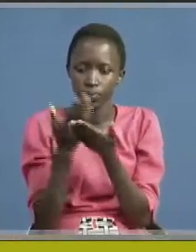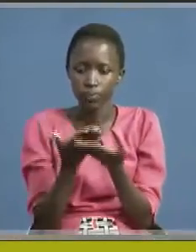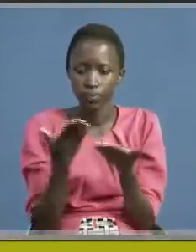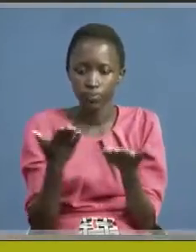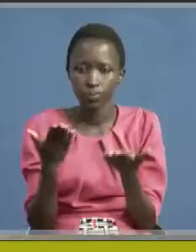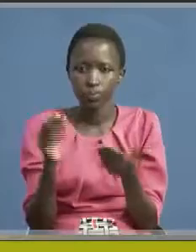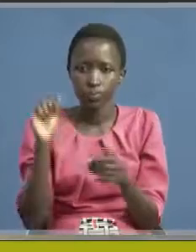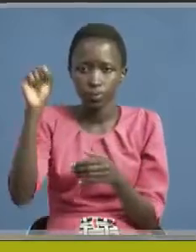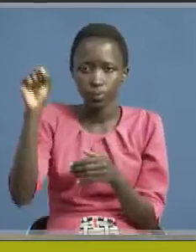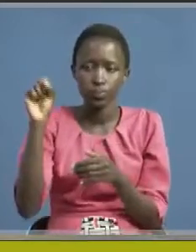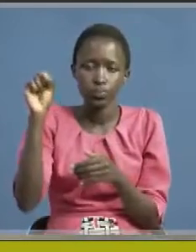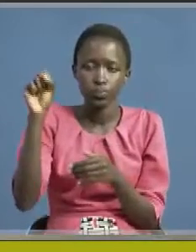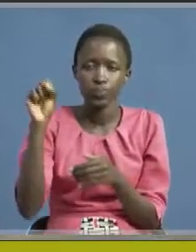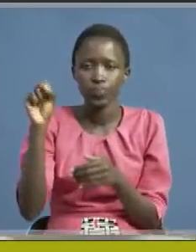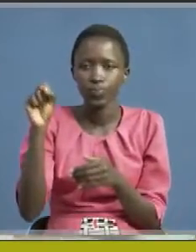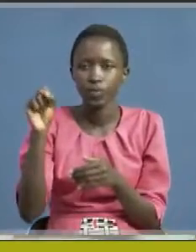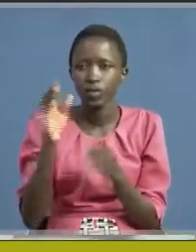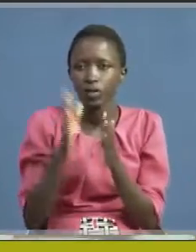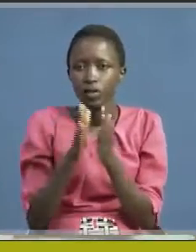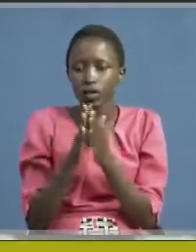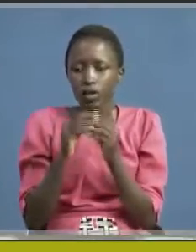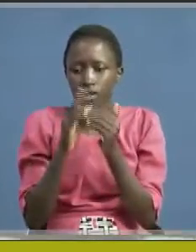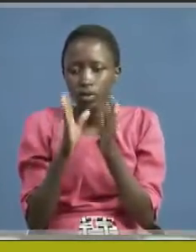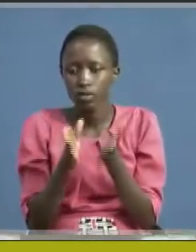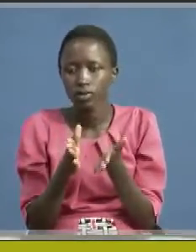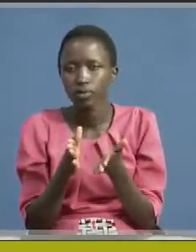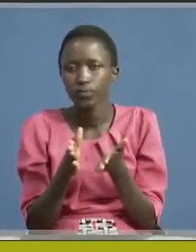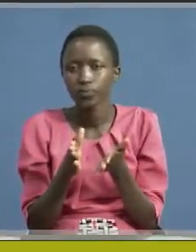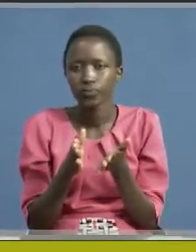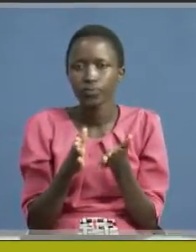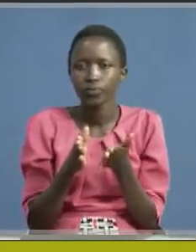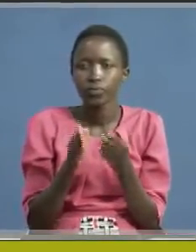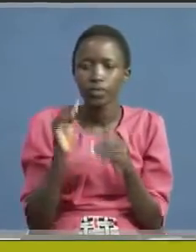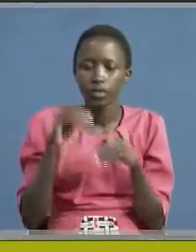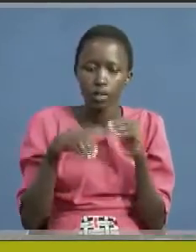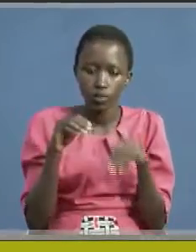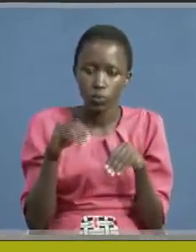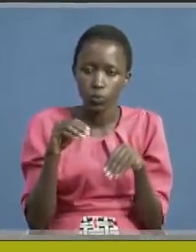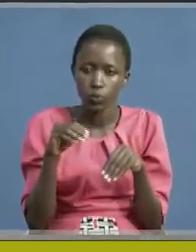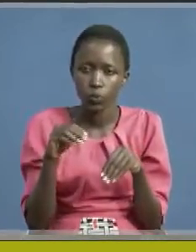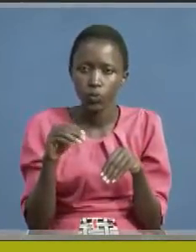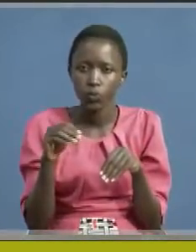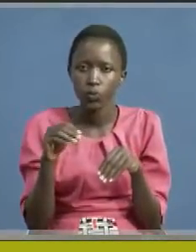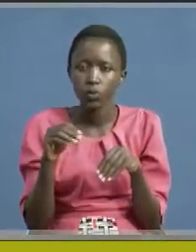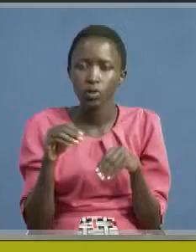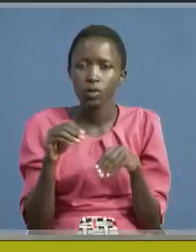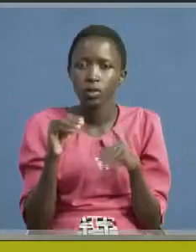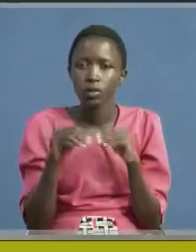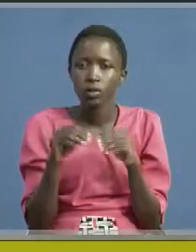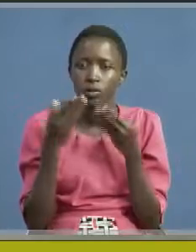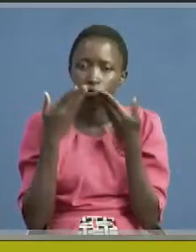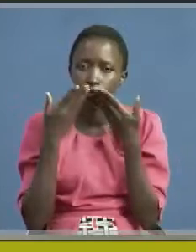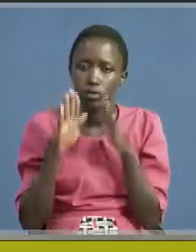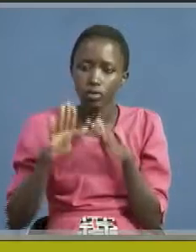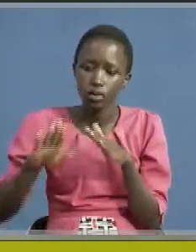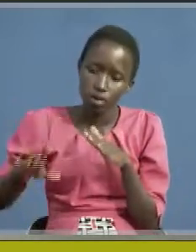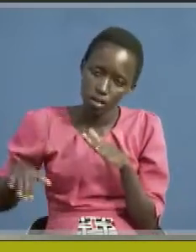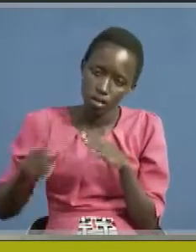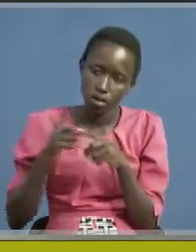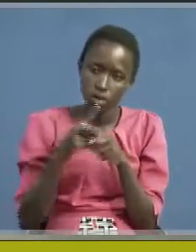Mambo ya siasa na viongozi na kura na uchaguzi tulimaliza last